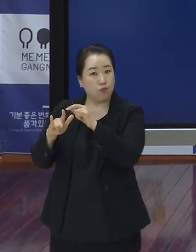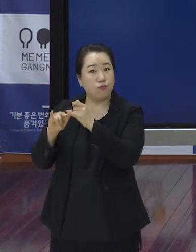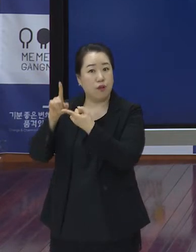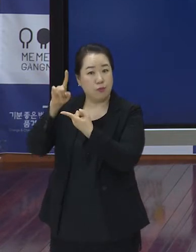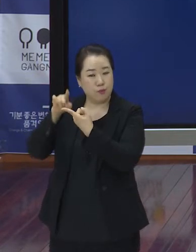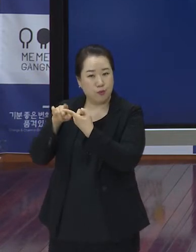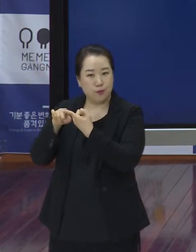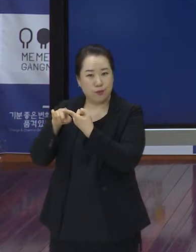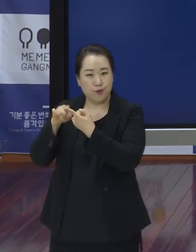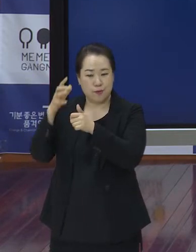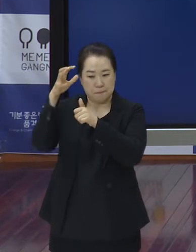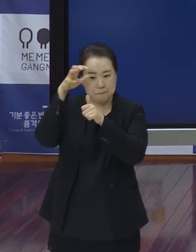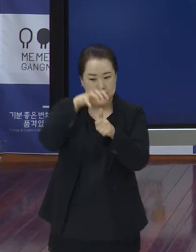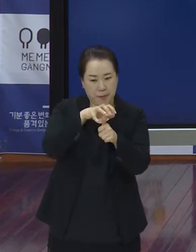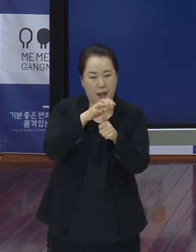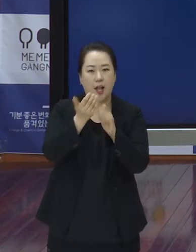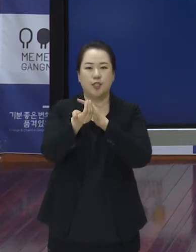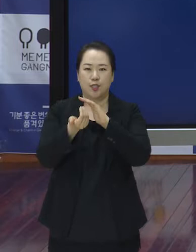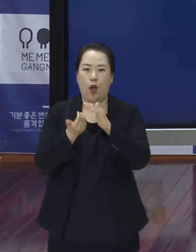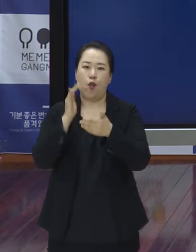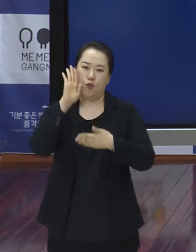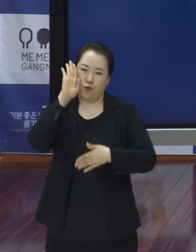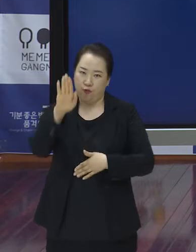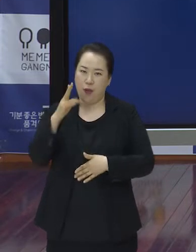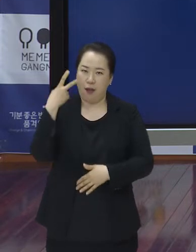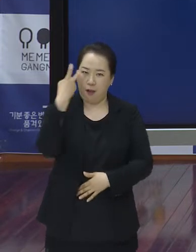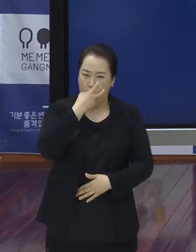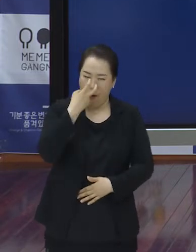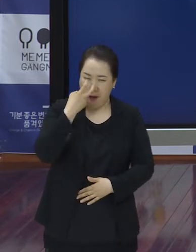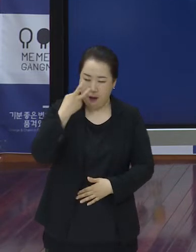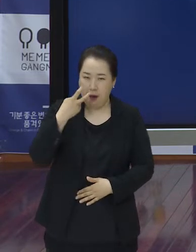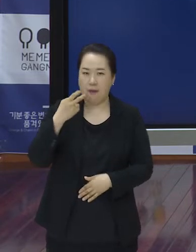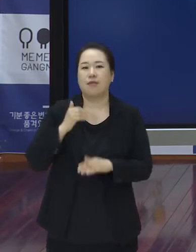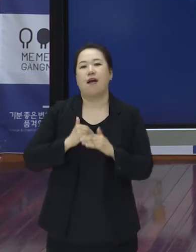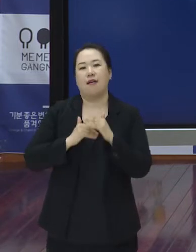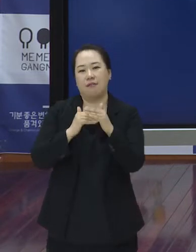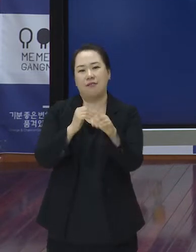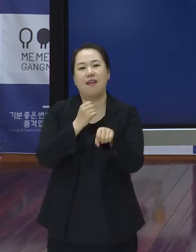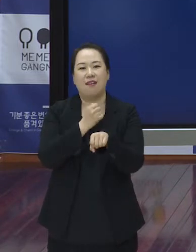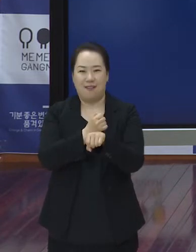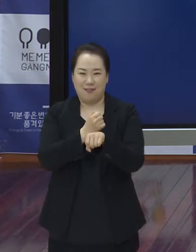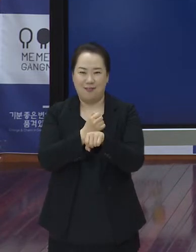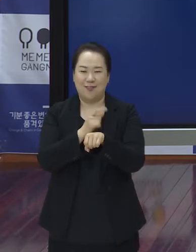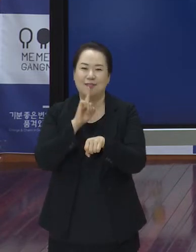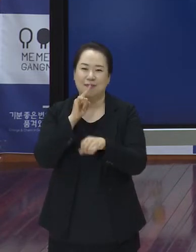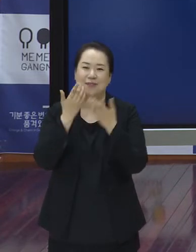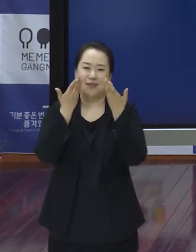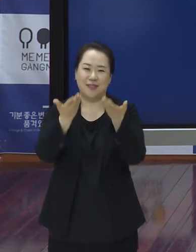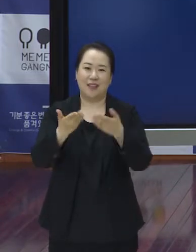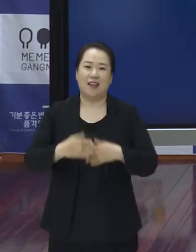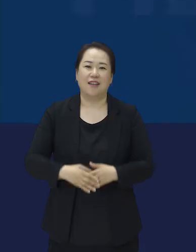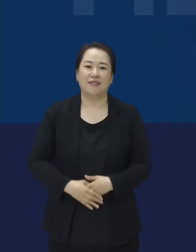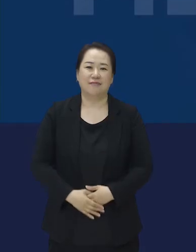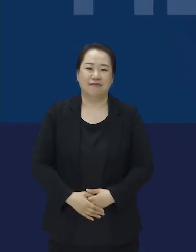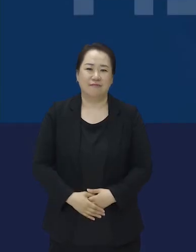대해서도 자가격리 전후에 이중으로 검사를 실시해 왔기 때문으로 설명드릴 수